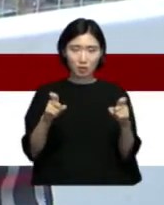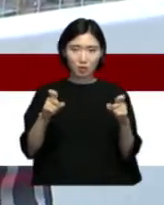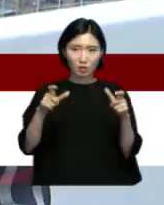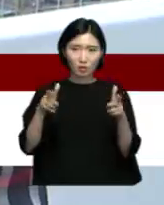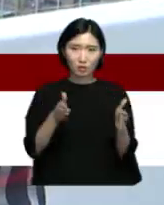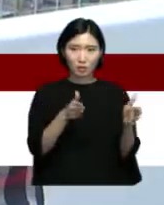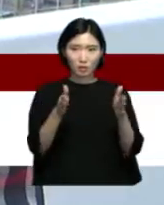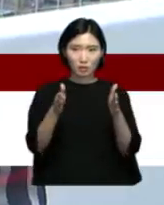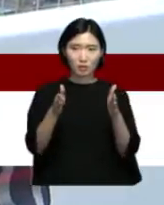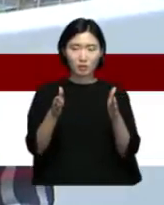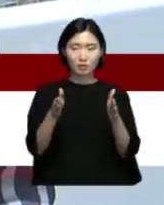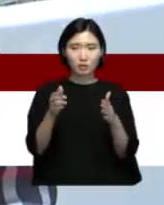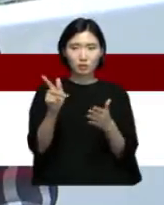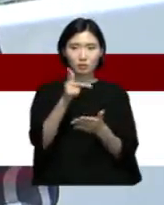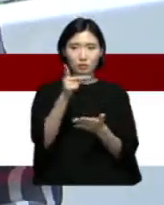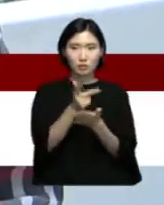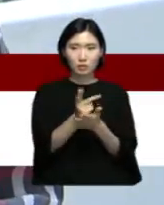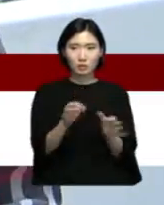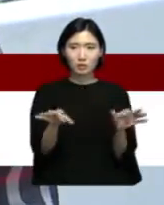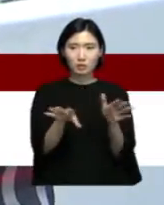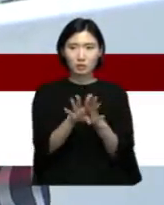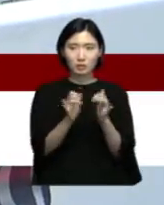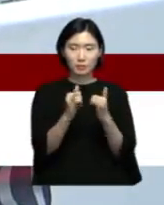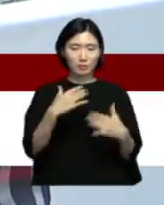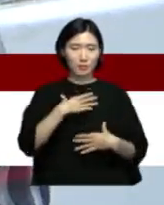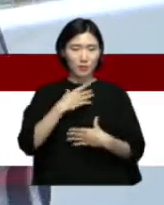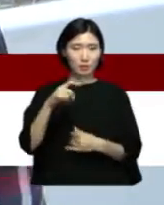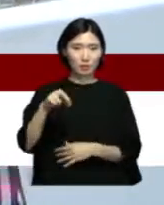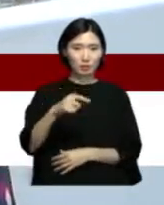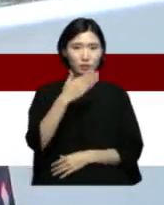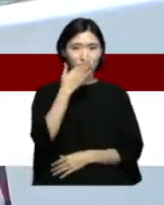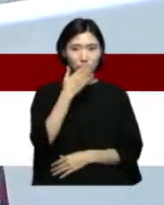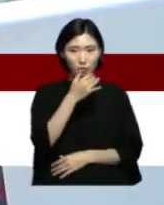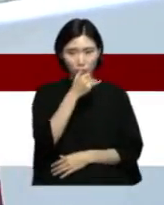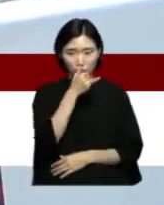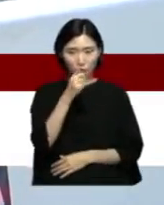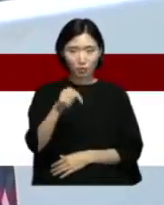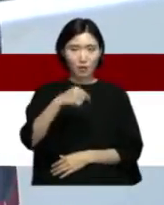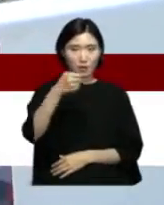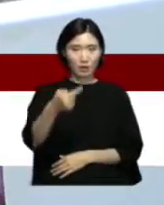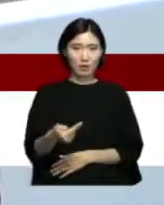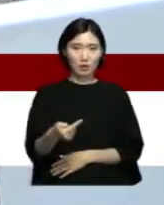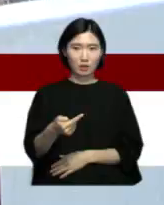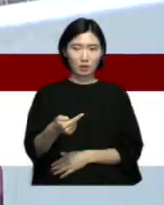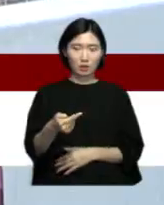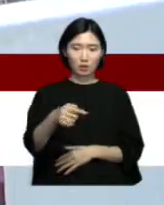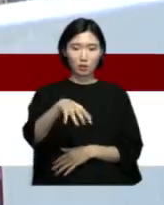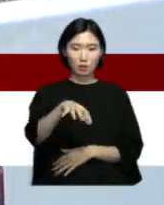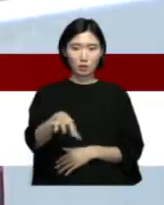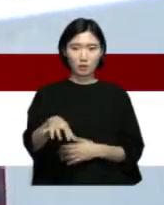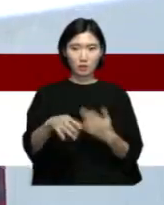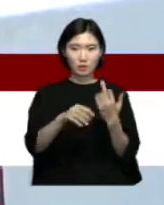노상주차장을 없애서 사람이 안전하게 걸을 수 있게, 아울러 저 성